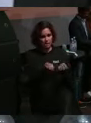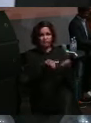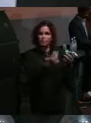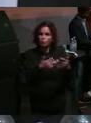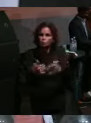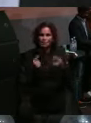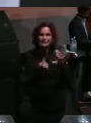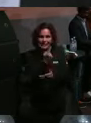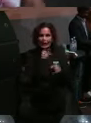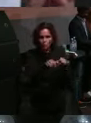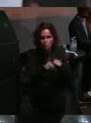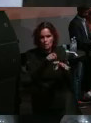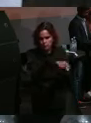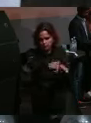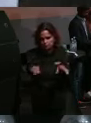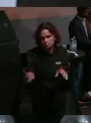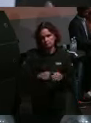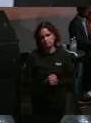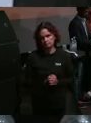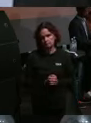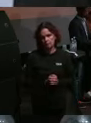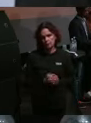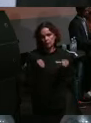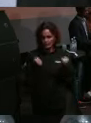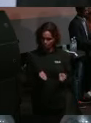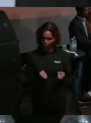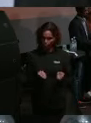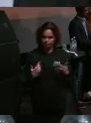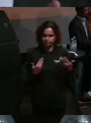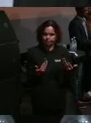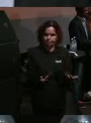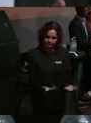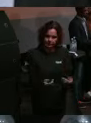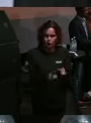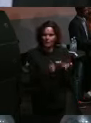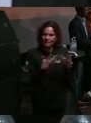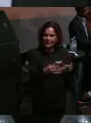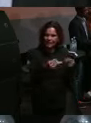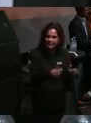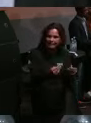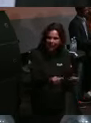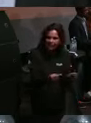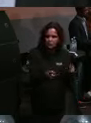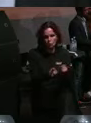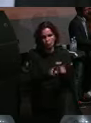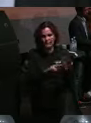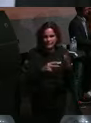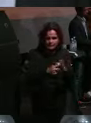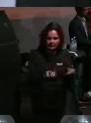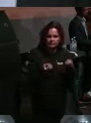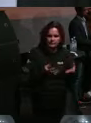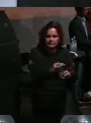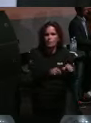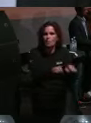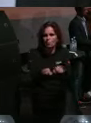I kommunene, som nødt til å gjøre og gi virkemidler og incitament for kommunene, sånn at de blir